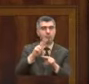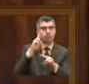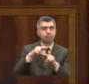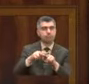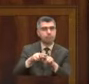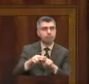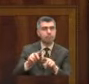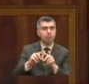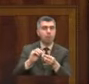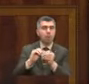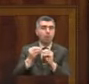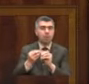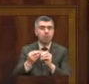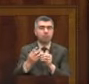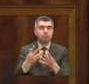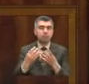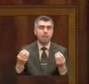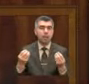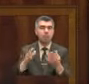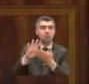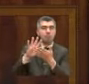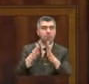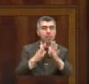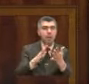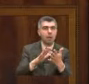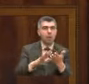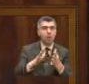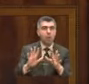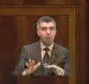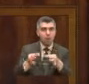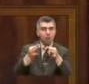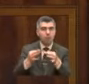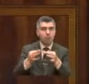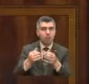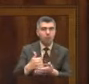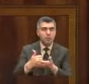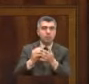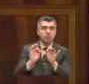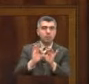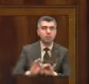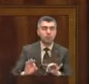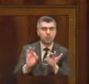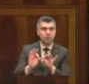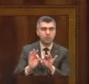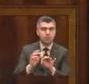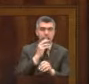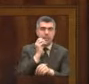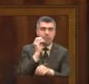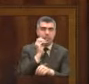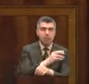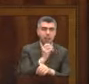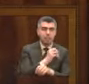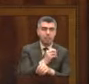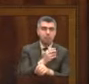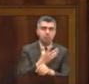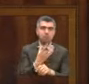هناك إشكالات بيئية كبرى لم تجد طريقها إلى الحل بعد، وأخطرها مكبات أو مطارح النفايات التي تعد